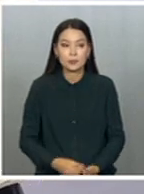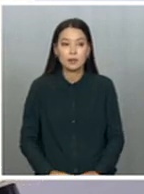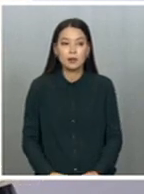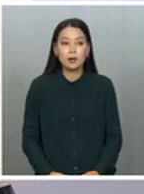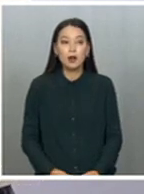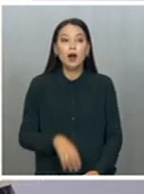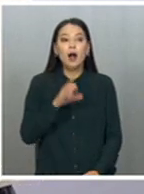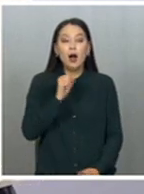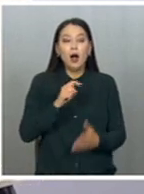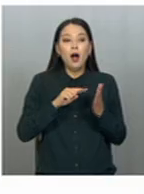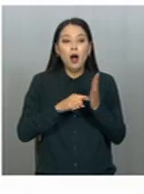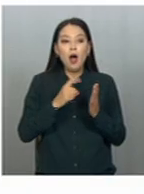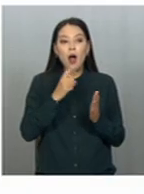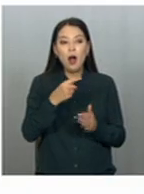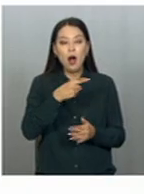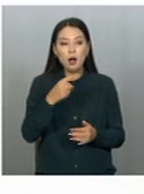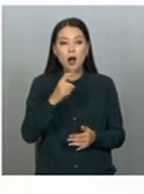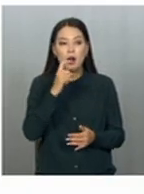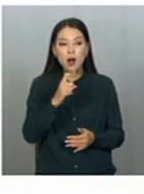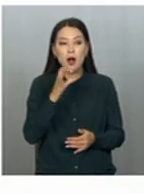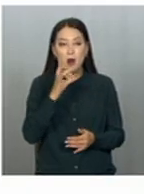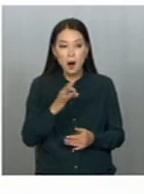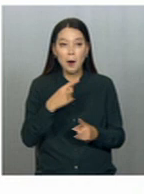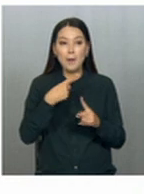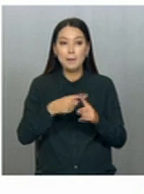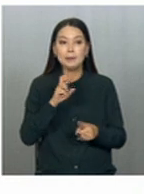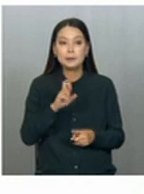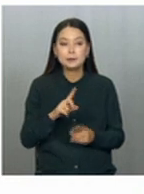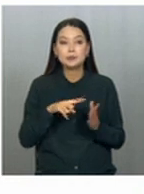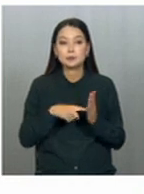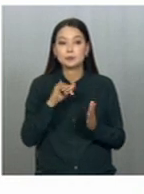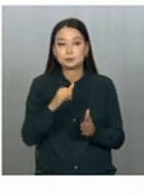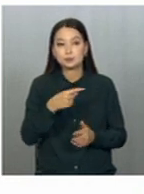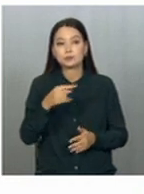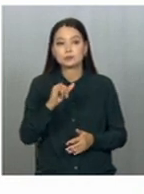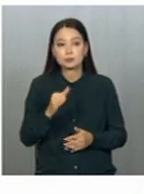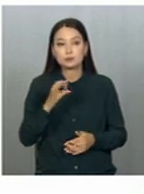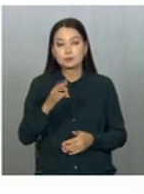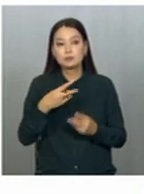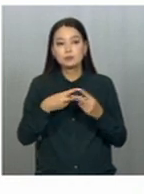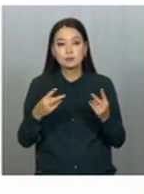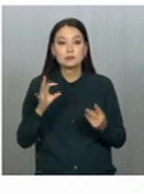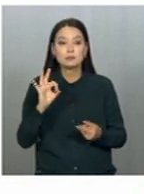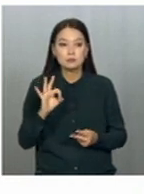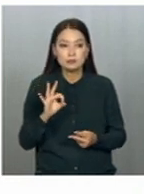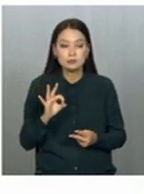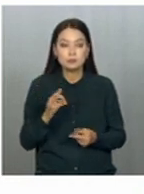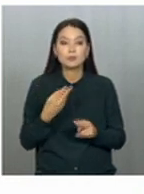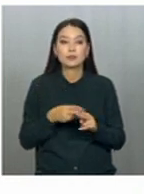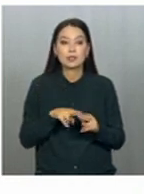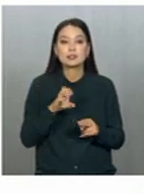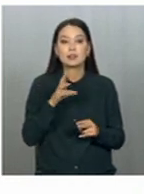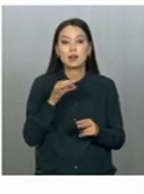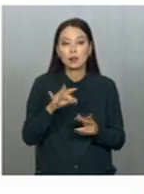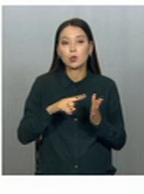А көбейтілген X азайтылған X0 қосылған B көбейтілген Y азайтылған Y0 тең 0-ге. Бұл скаляр көбейтініні